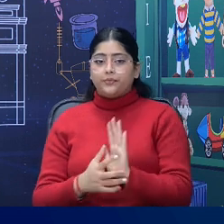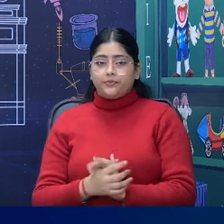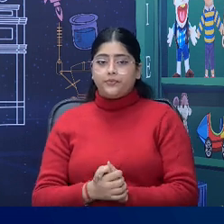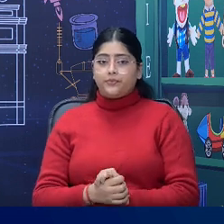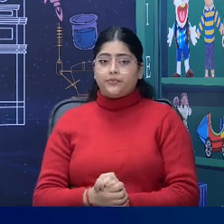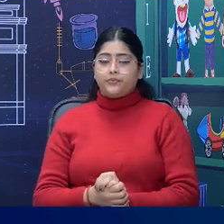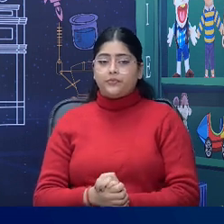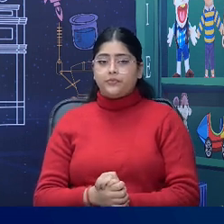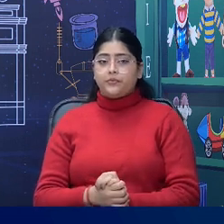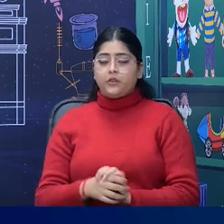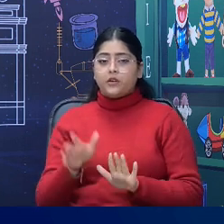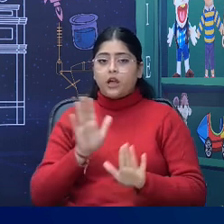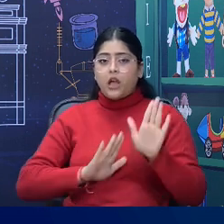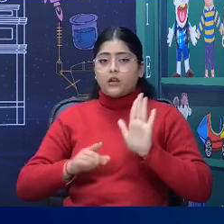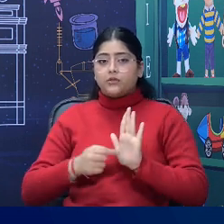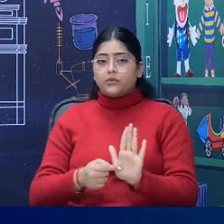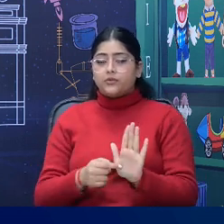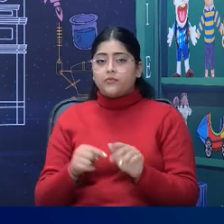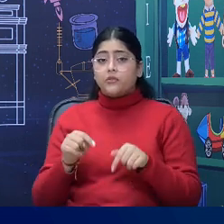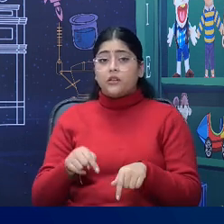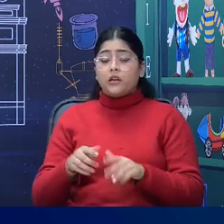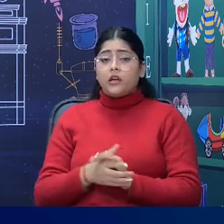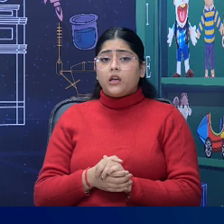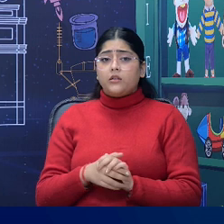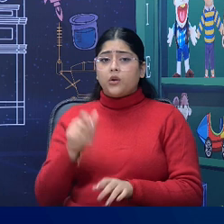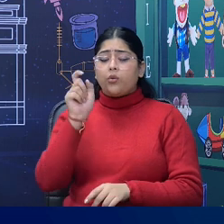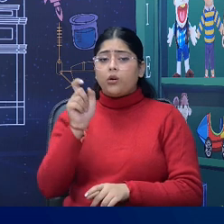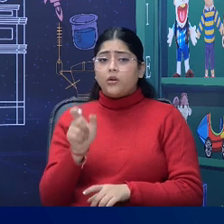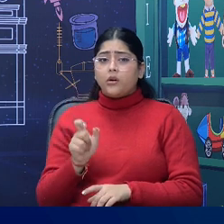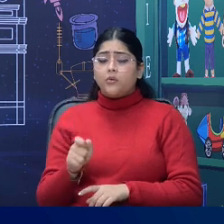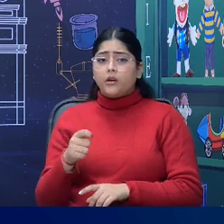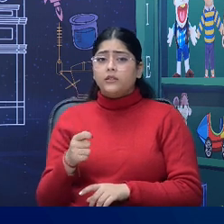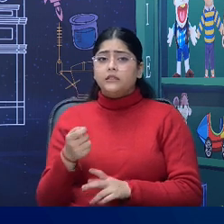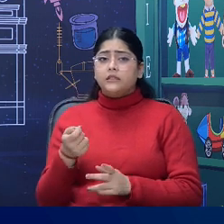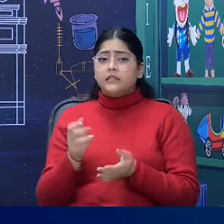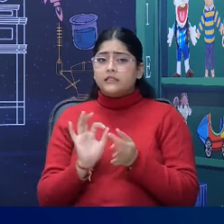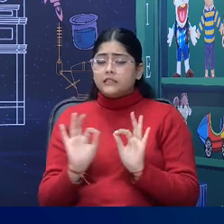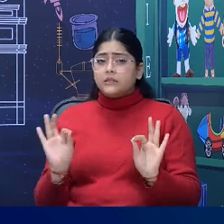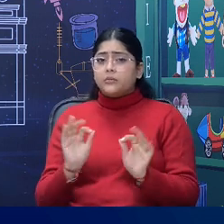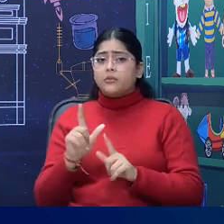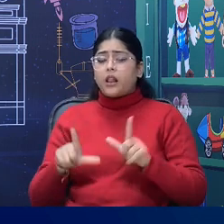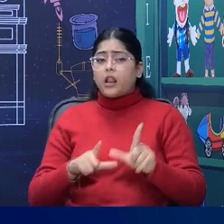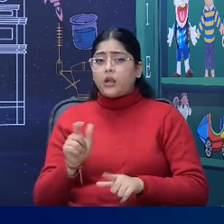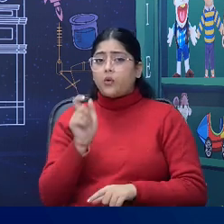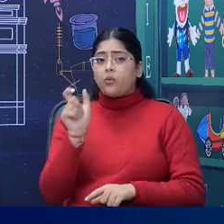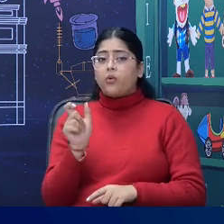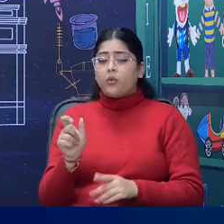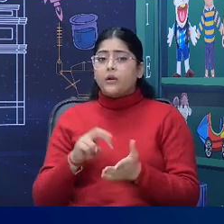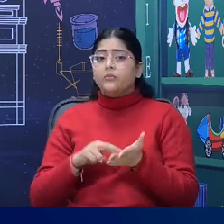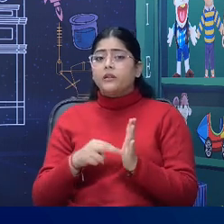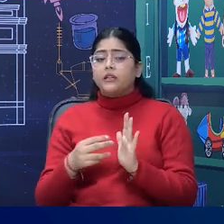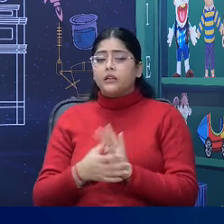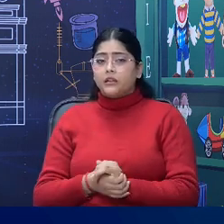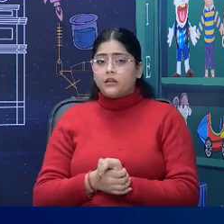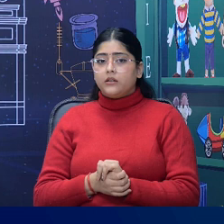दार्शनिक सर इन शब्दों का आप सरल भाषा में आप मतलब बताना चाहेंगे हमारे बच्च जी जी जी ये बिल्कुल तत्सम शब्द है